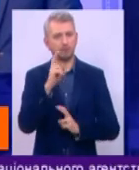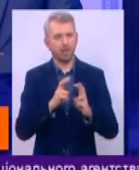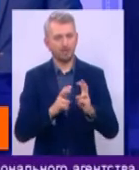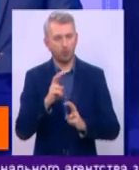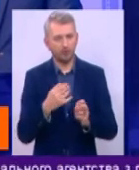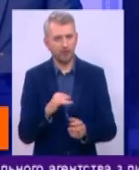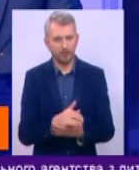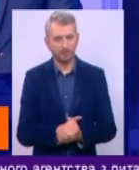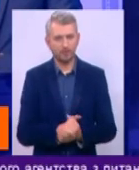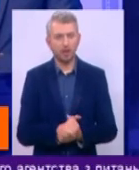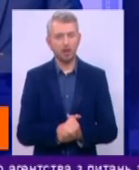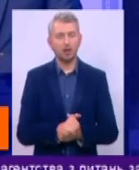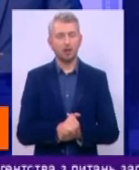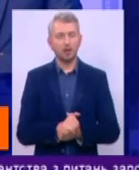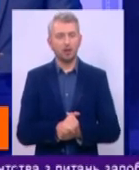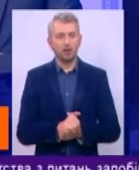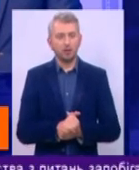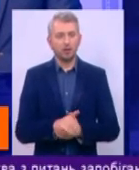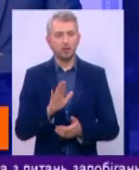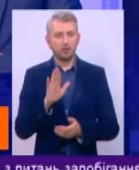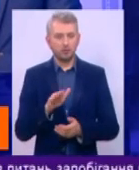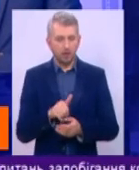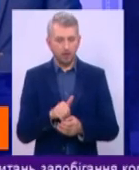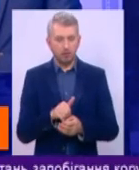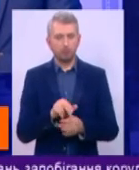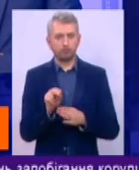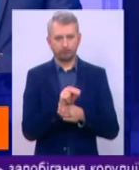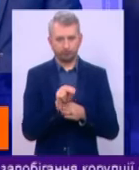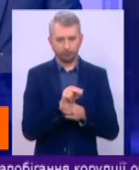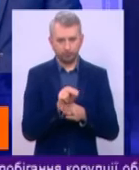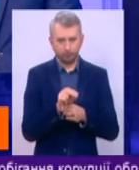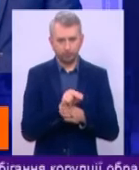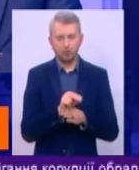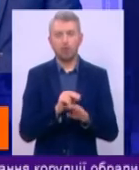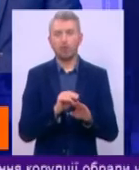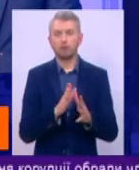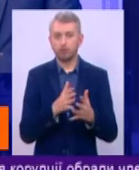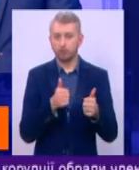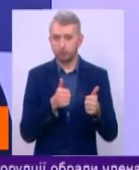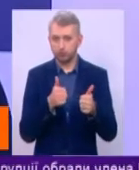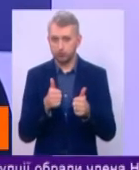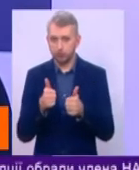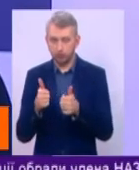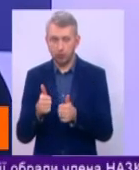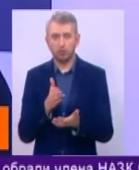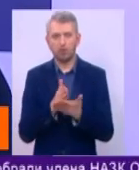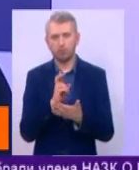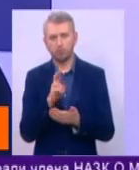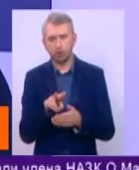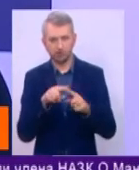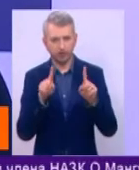производственной. Затем проходит курс лечения. В случае благоприятного течения он находится на больничном